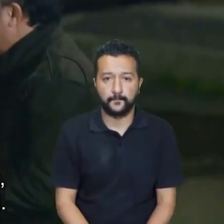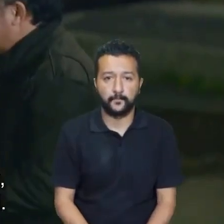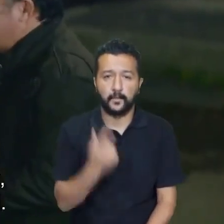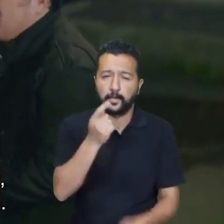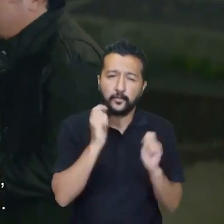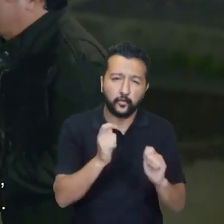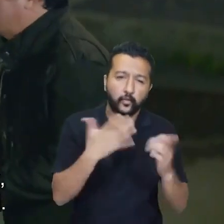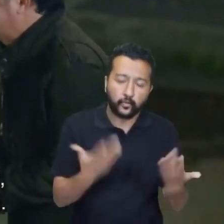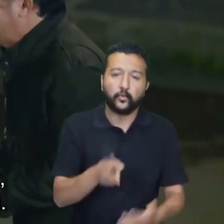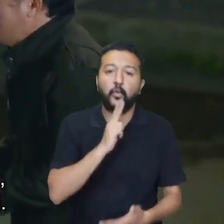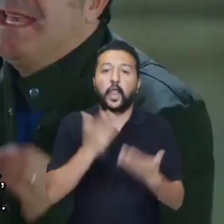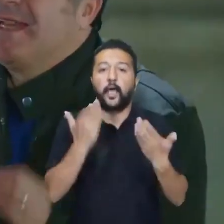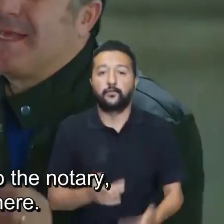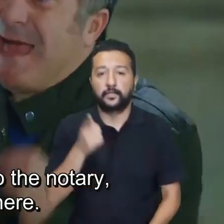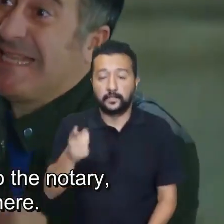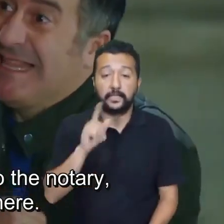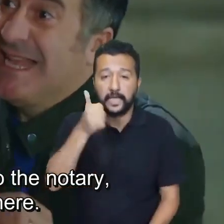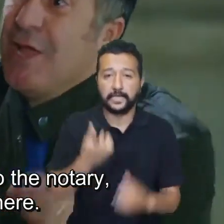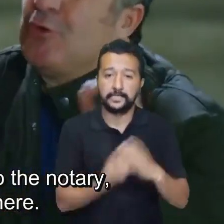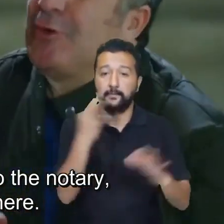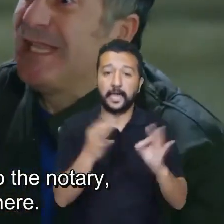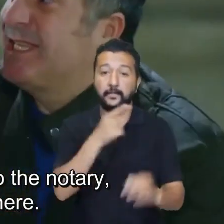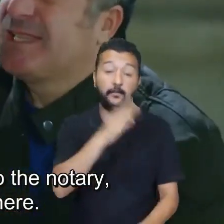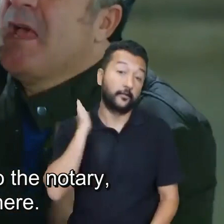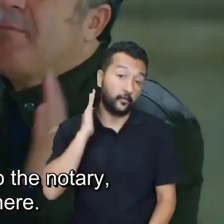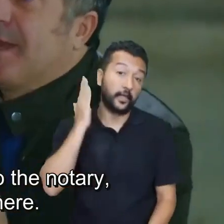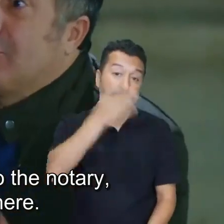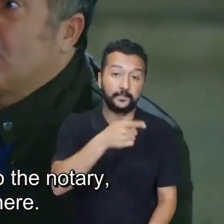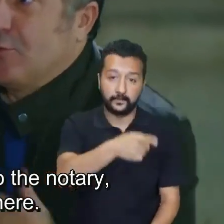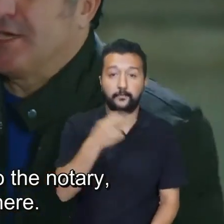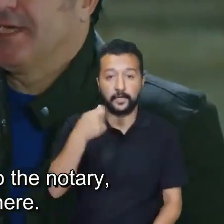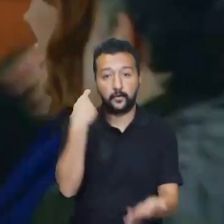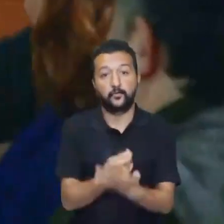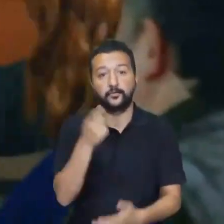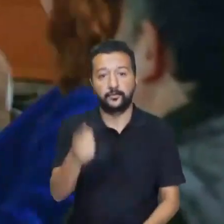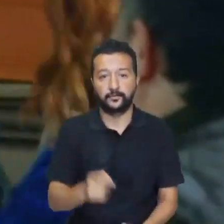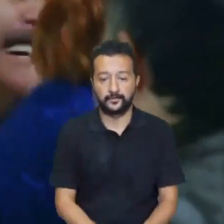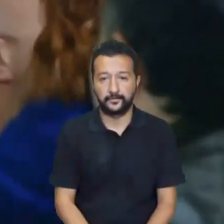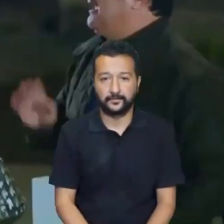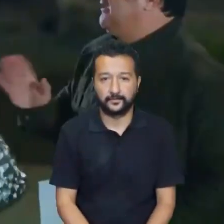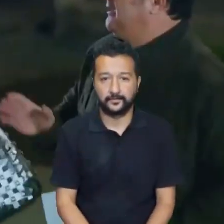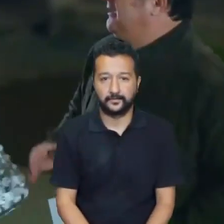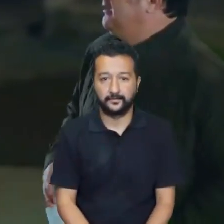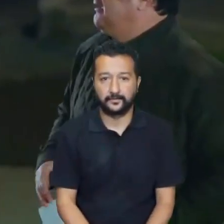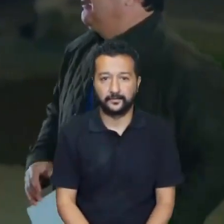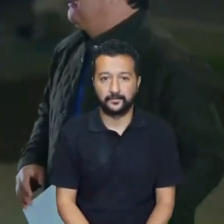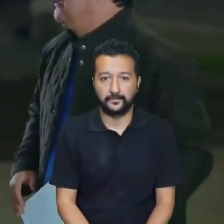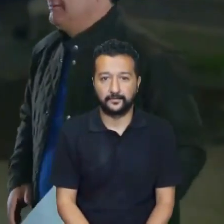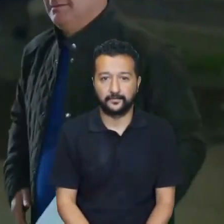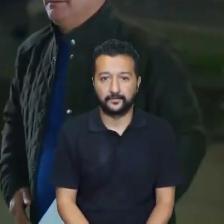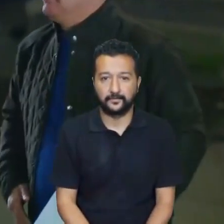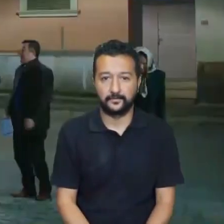Biraz zorlandım ama sonunda kabul etti. Yarın sabah erkenden notere gideceğiz. Parayı da orada ödeyeceğiz. Şenerler sevinçle